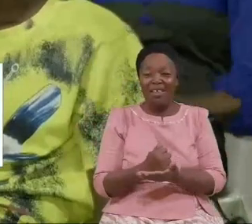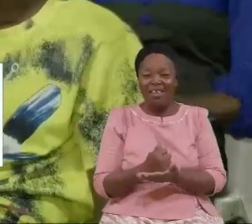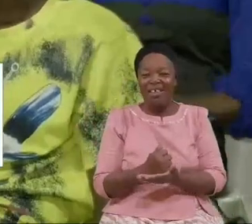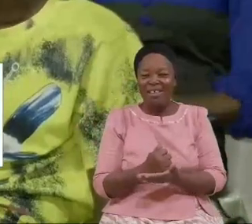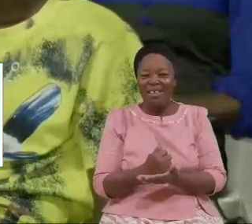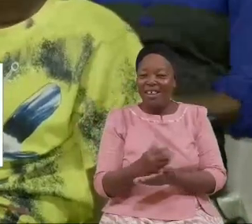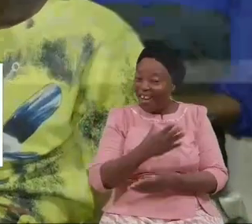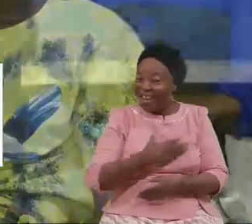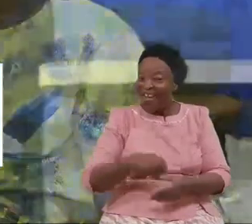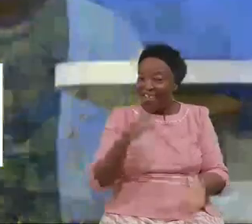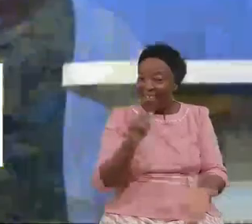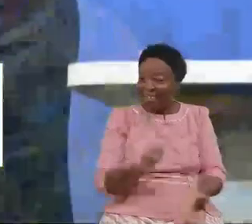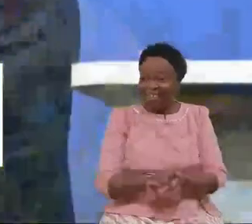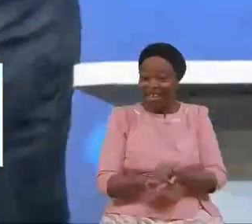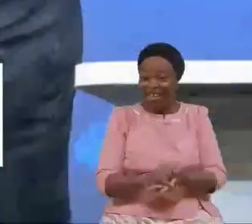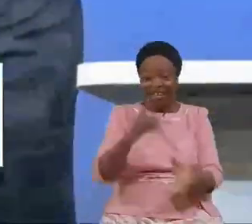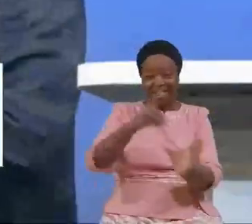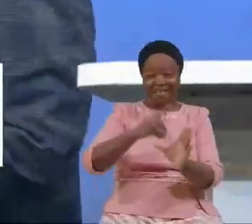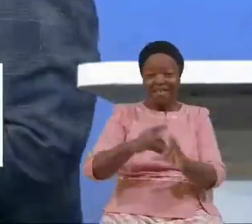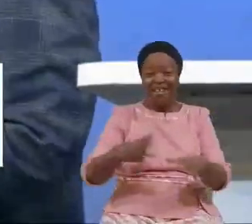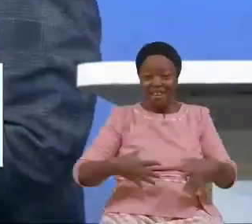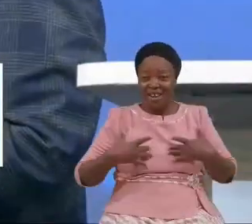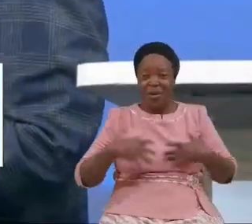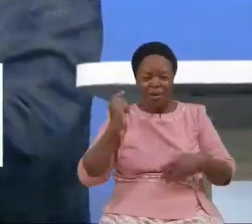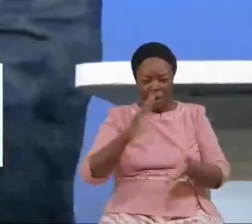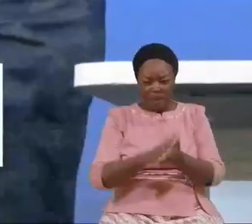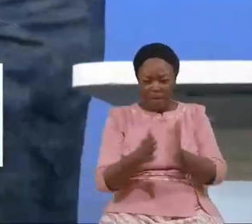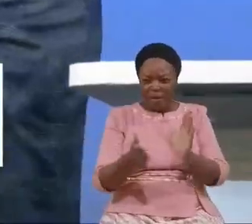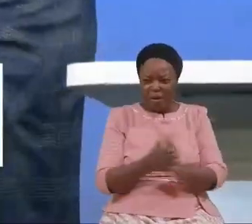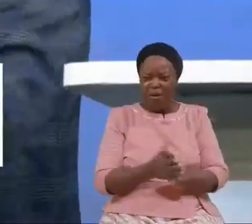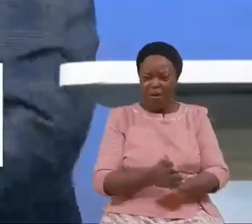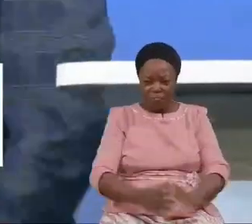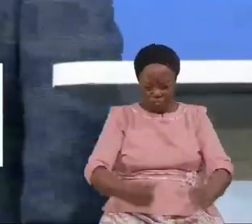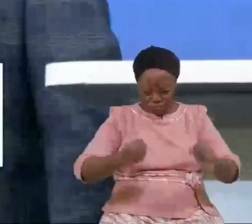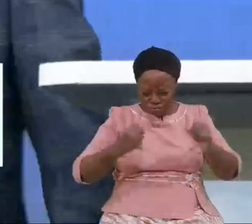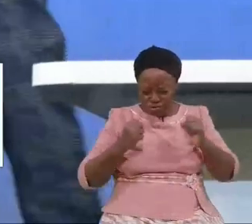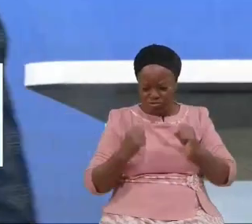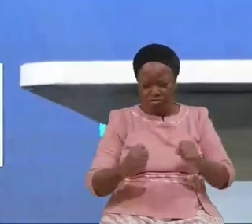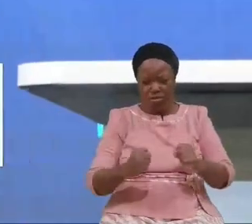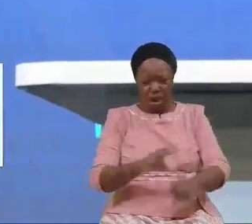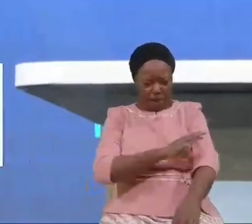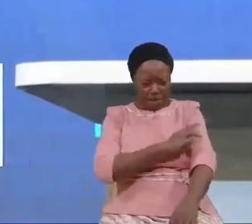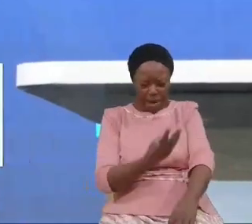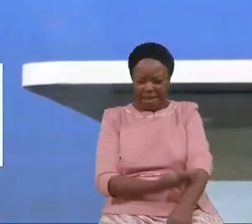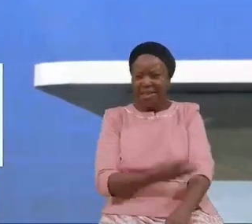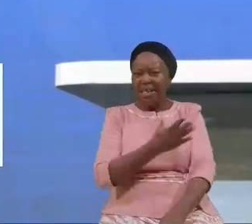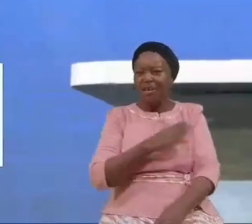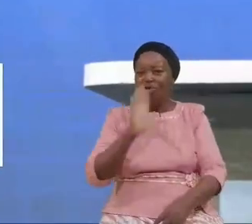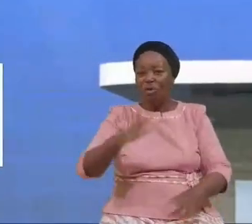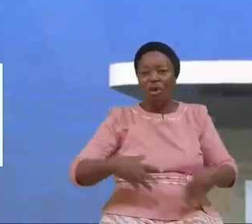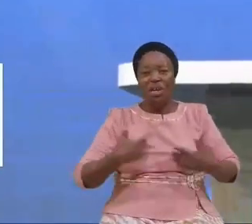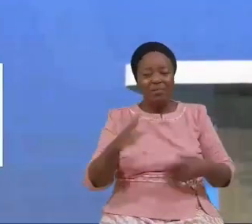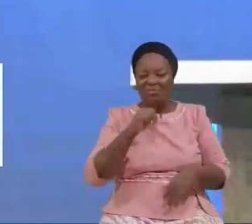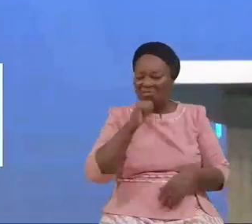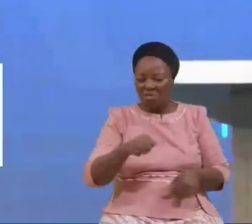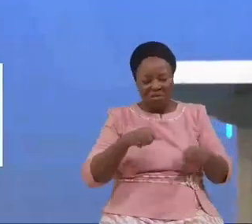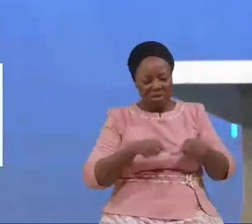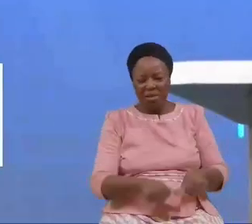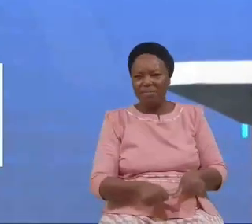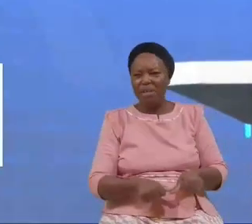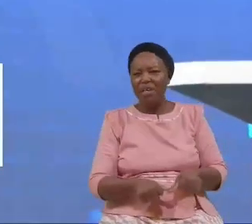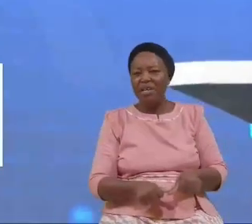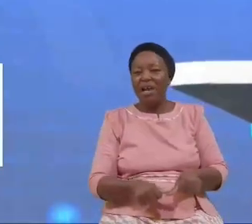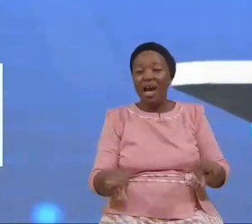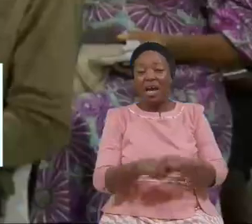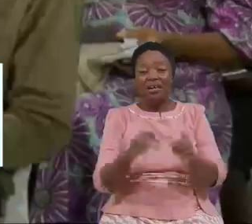et cette vie importante sera portante puissante ta vie ne va pas rester